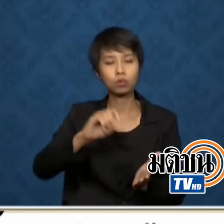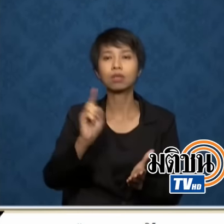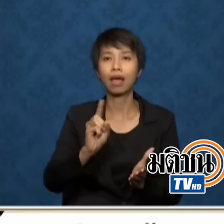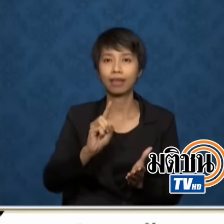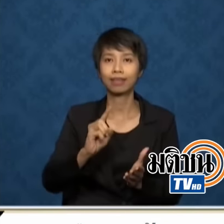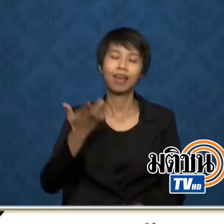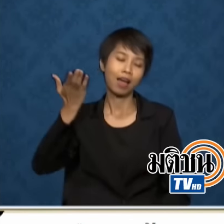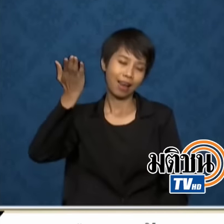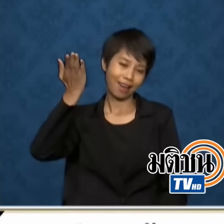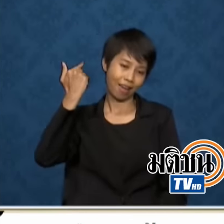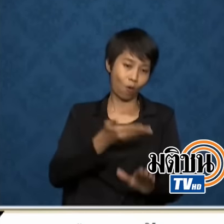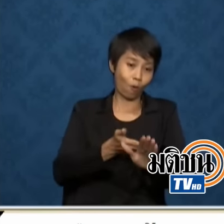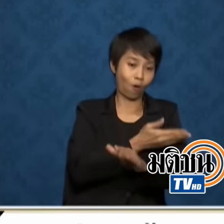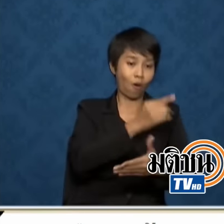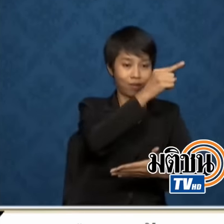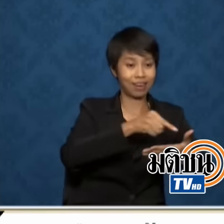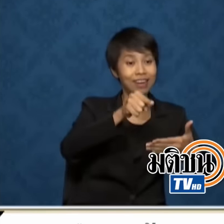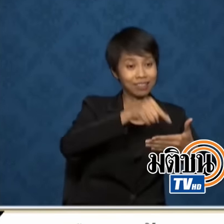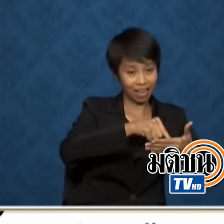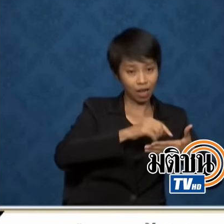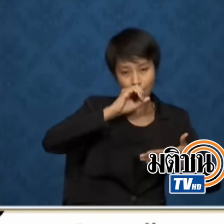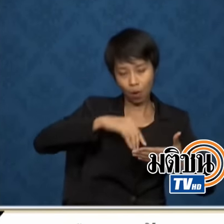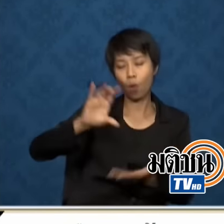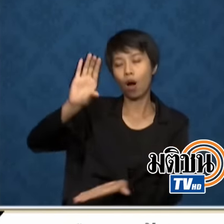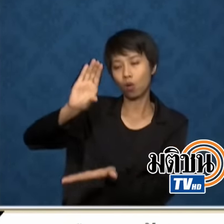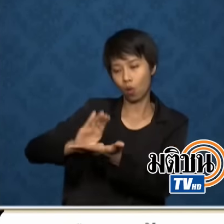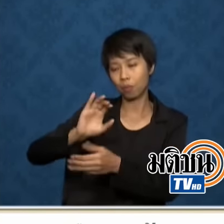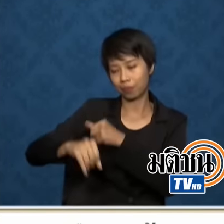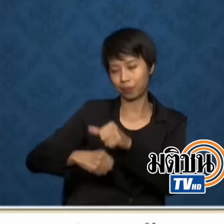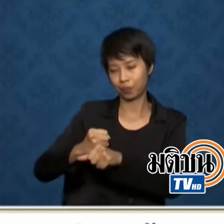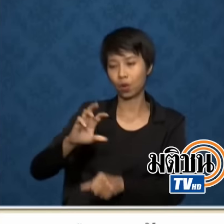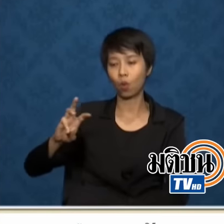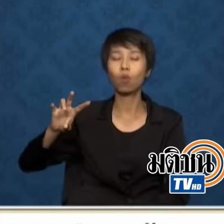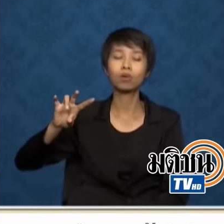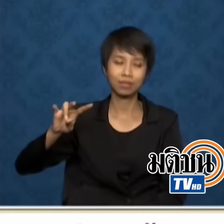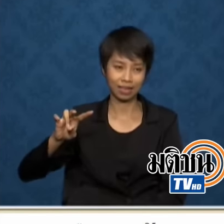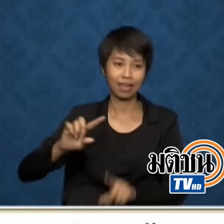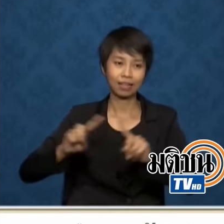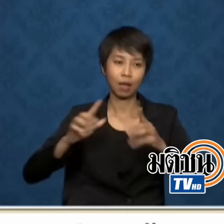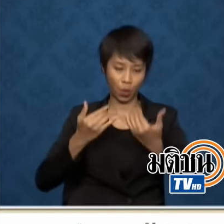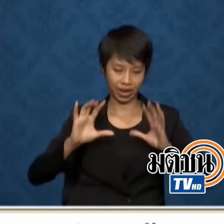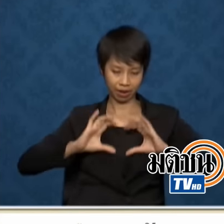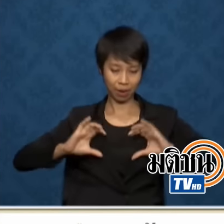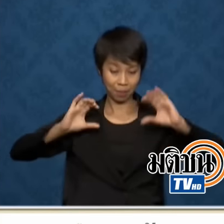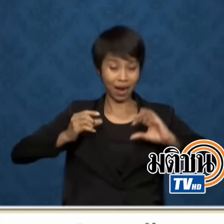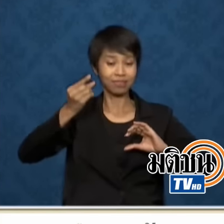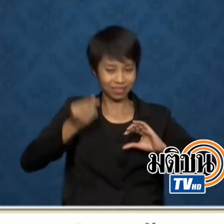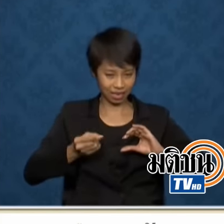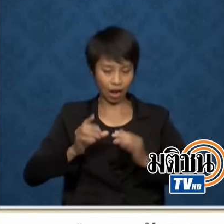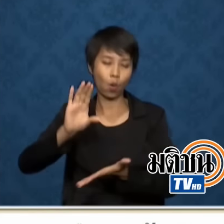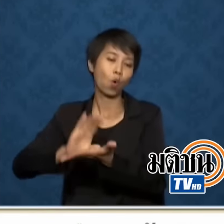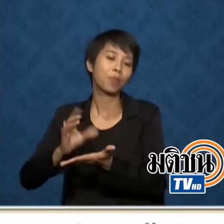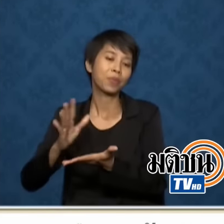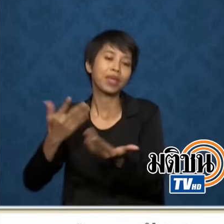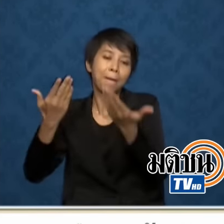ก่อนเลือกตั้งเนี่ยท่านเคยบอกว่าจะใช้งบประมาณปี67นะคะแต่พอท่านมาเป็นรัฐบาลท่านก็พบว่างบประมาณปี67ไม่พอค่ะท่านก็เลยเปลี่ยนจะไปกู้